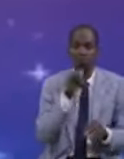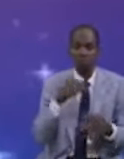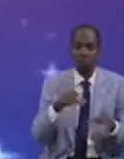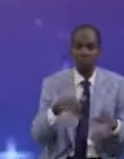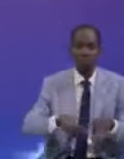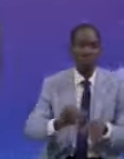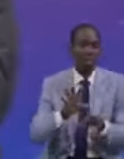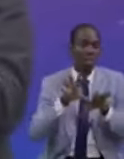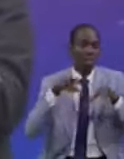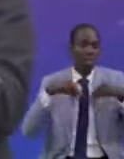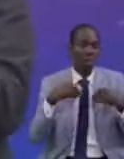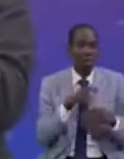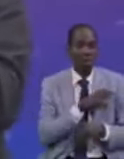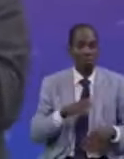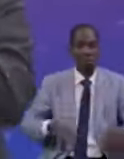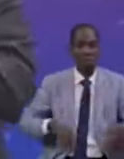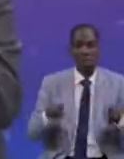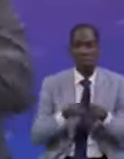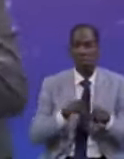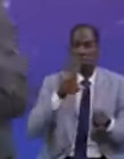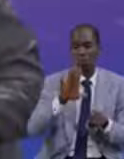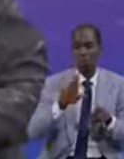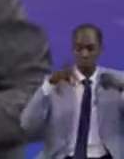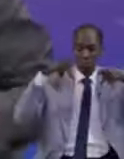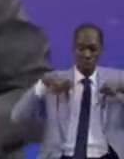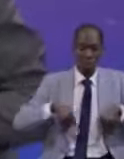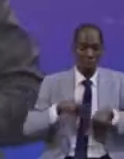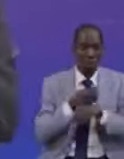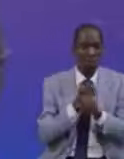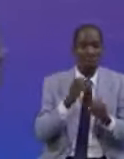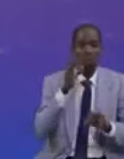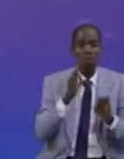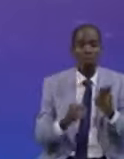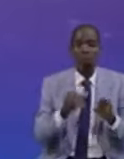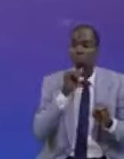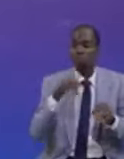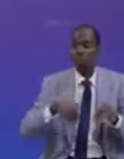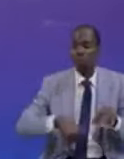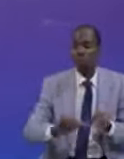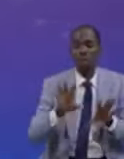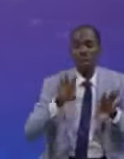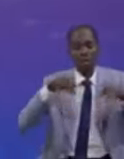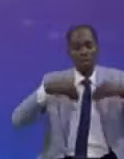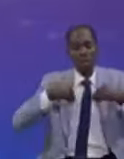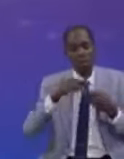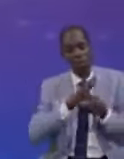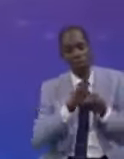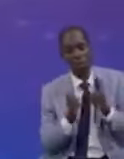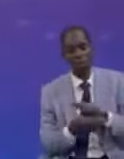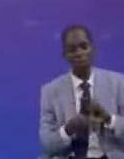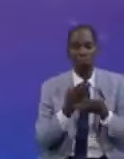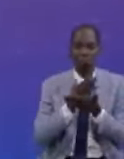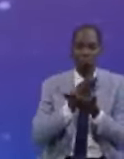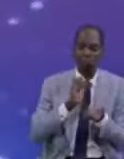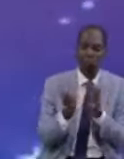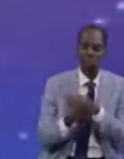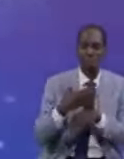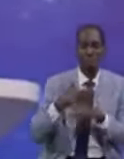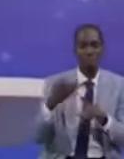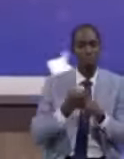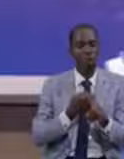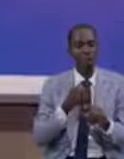personnel si tu ne t'es pas encore repenti si tu ne t'es pas encore détourné de toute forme de péché dans ta vie tu es un